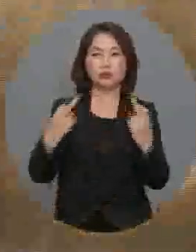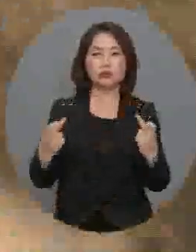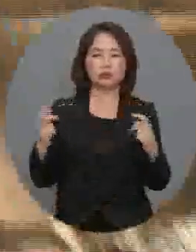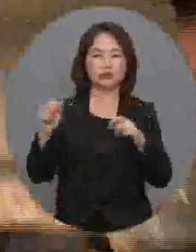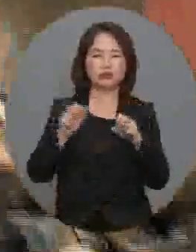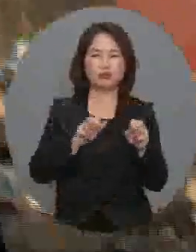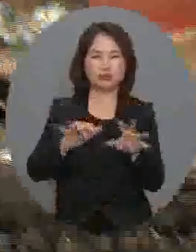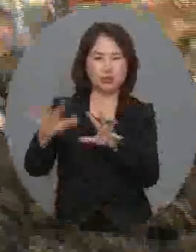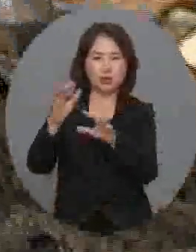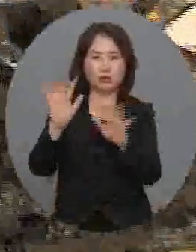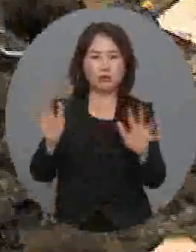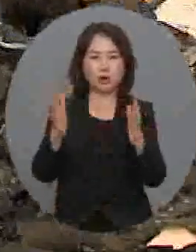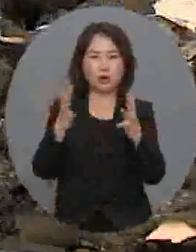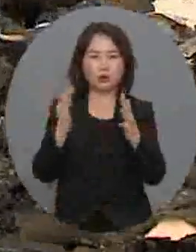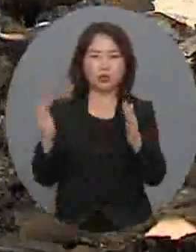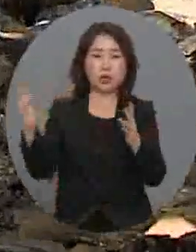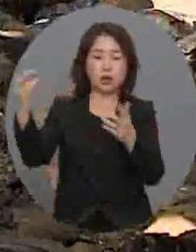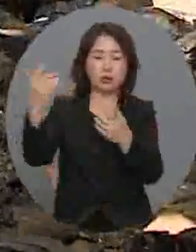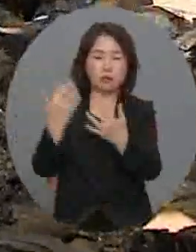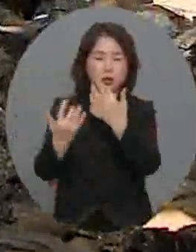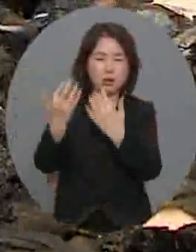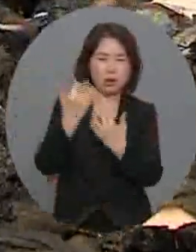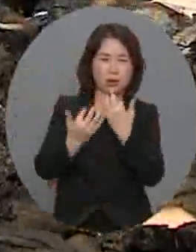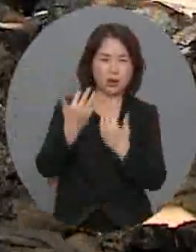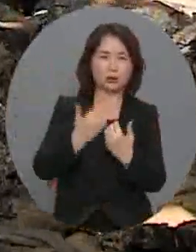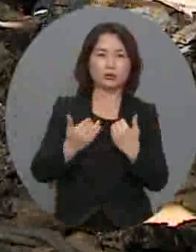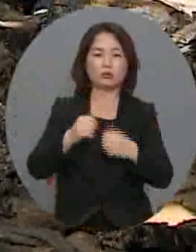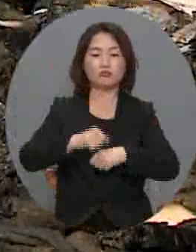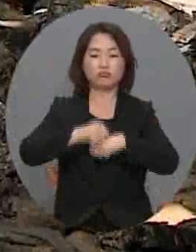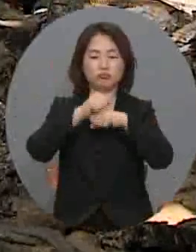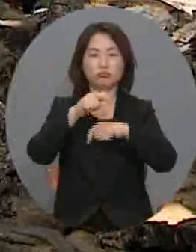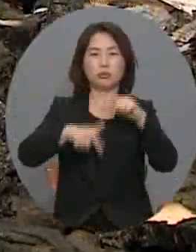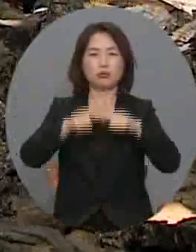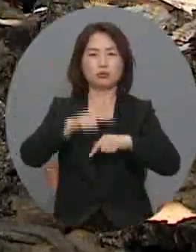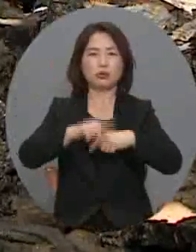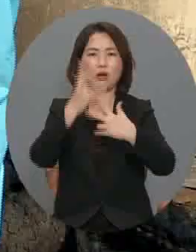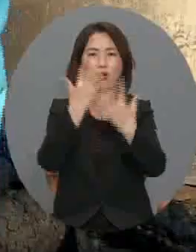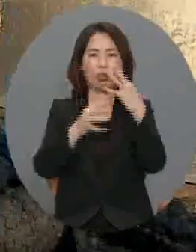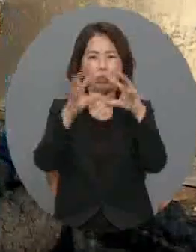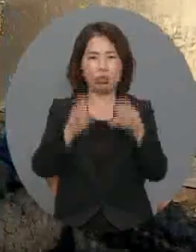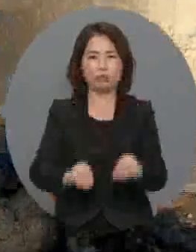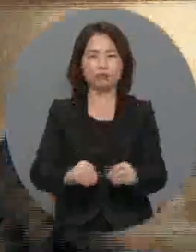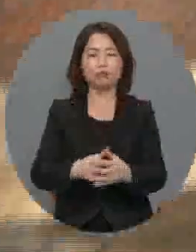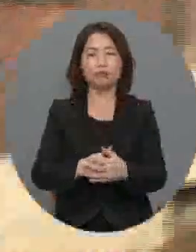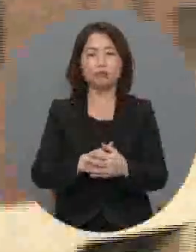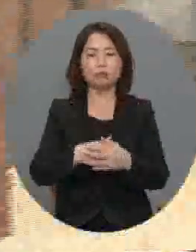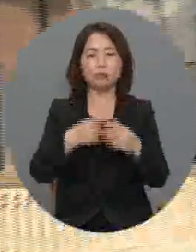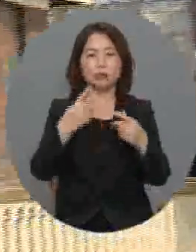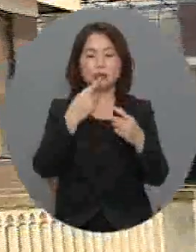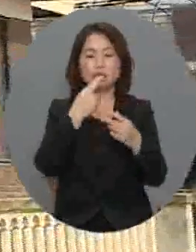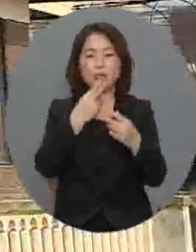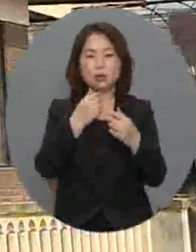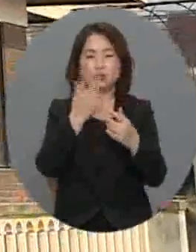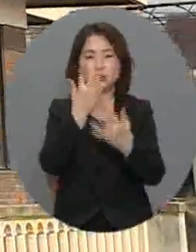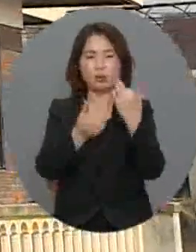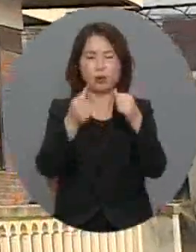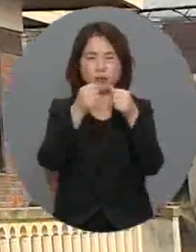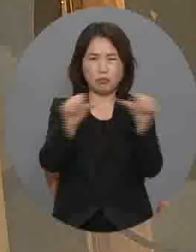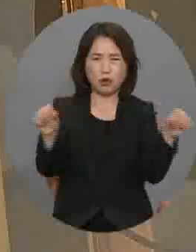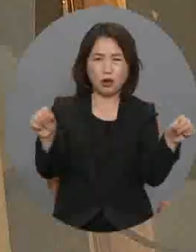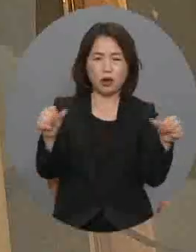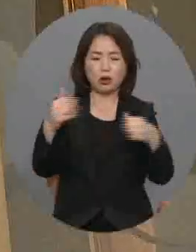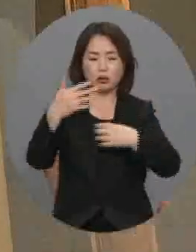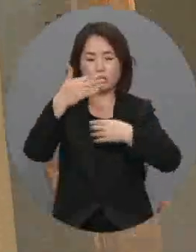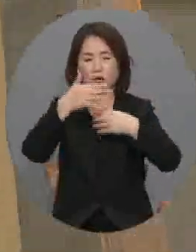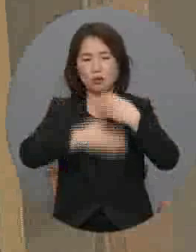번진 산불이 바람을 타고 이곳까지 날아와 쌓아둔 장작더미를 모두 불태웠습니다. 주택 창문은 강한 불길에 깨졌고